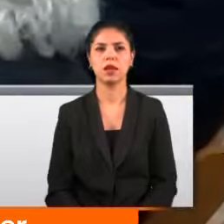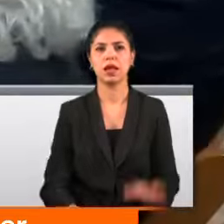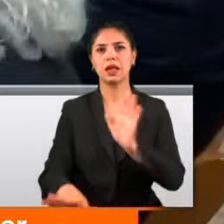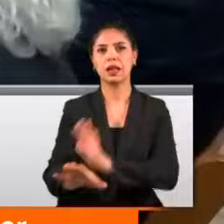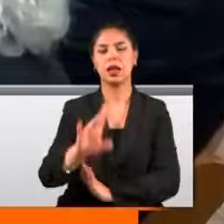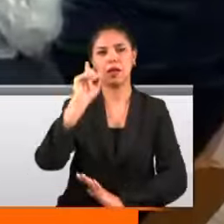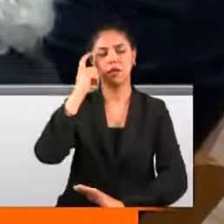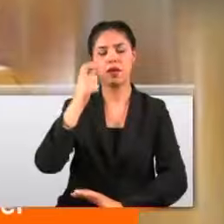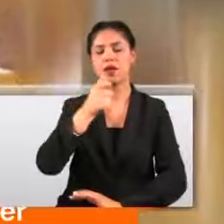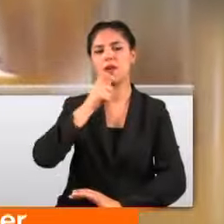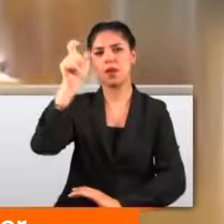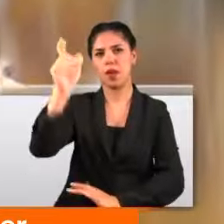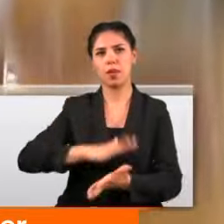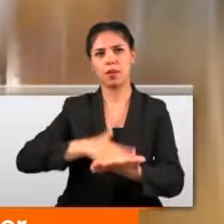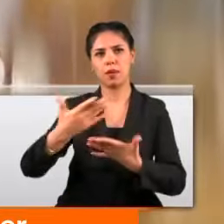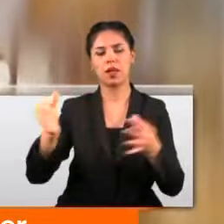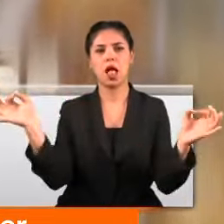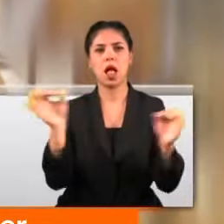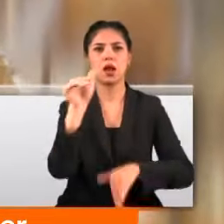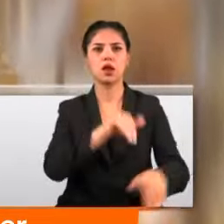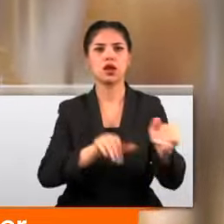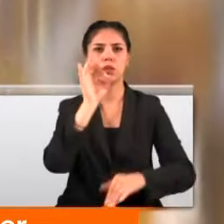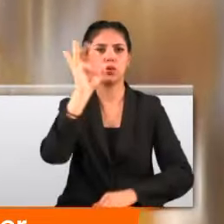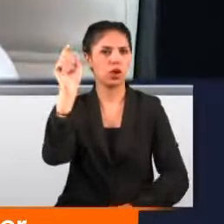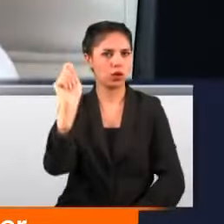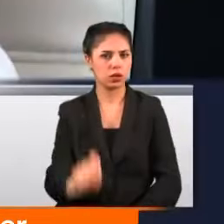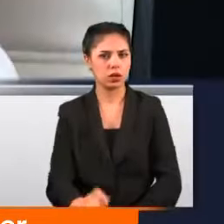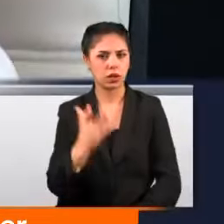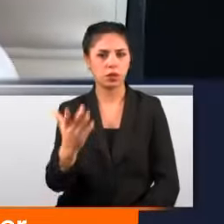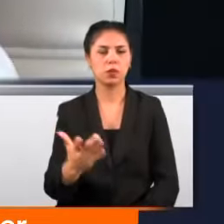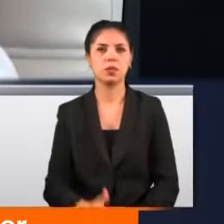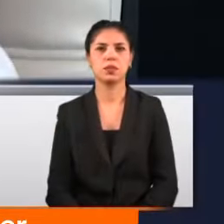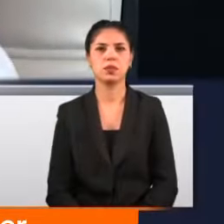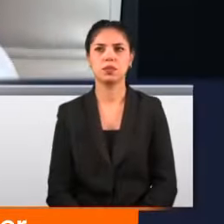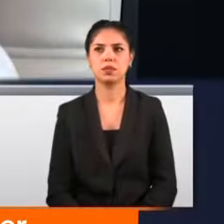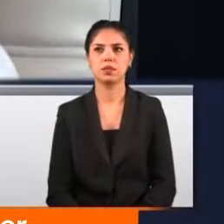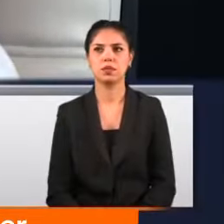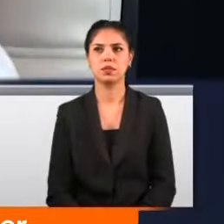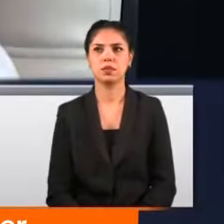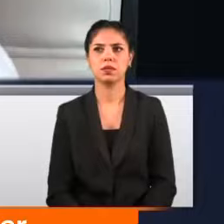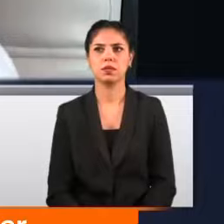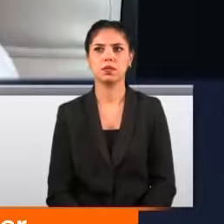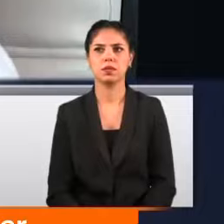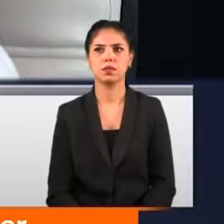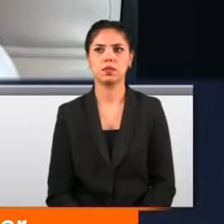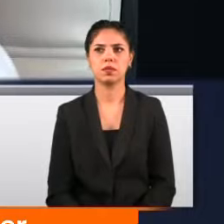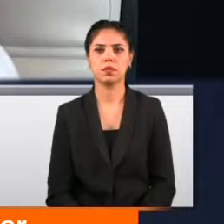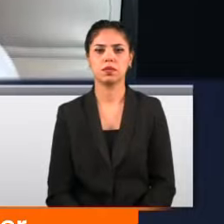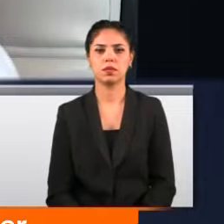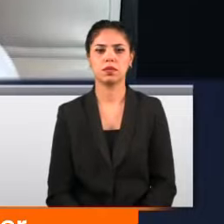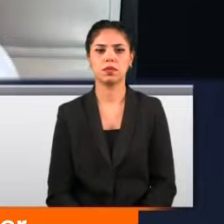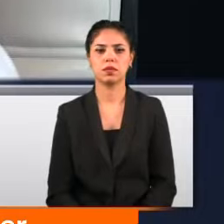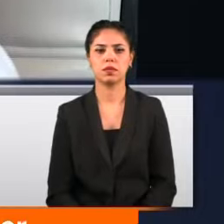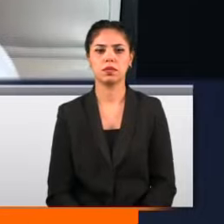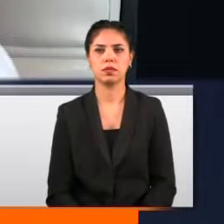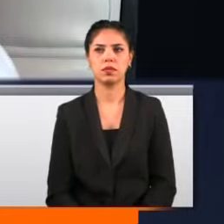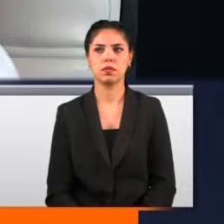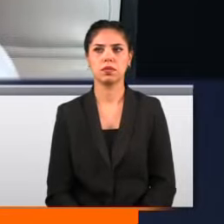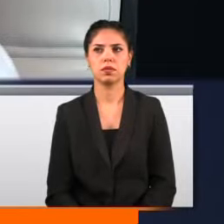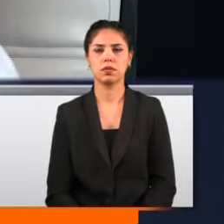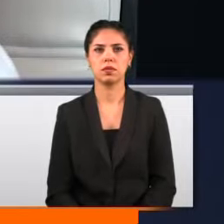Gantz istifa etti ve erken seçim çağrısı yaptı. Herkesi İsrail'e baskı kurmaya çağırıyorum. Kenti yıkanlar ve yıkıma yardımcı